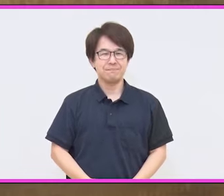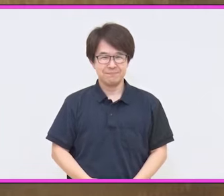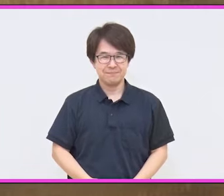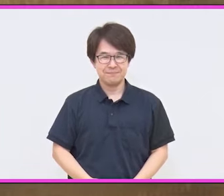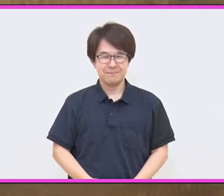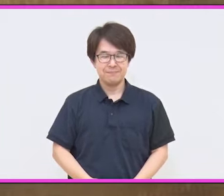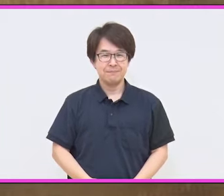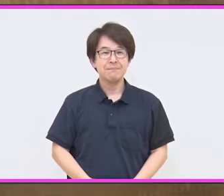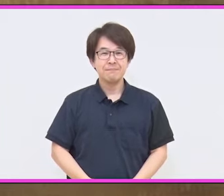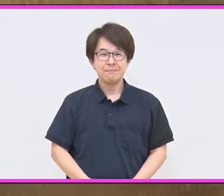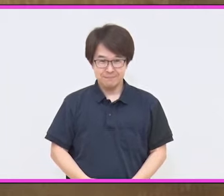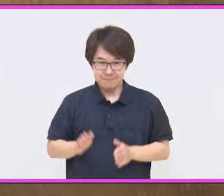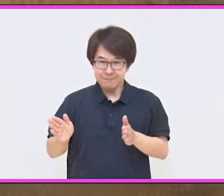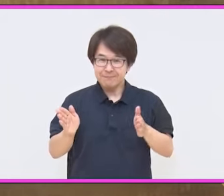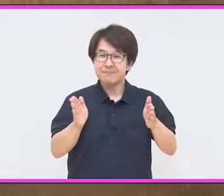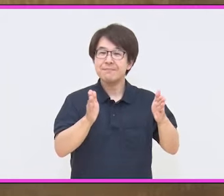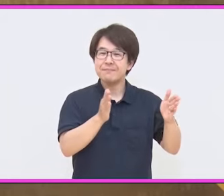さて、